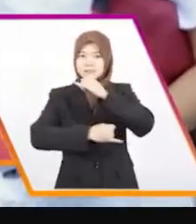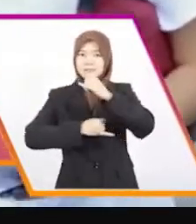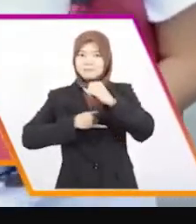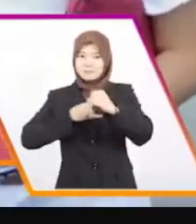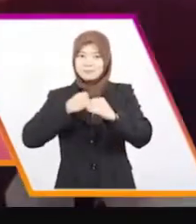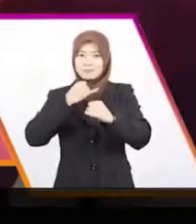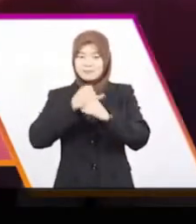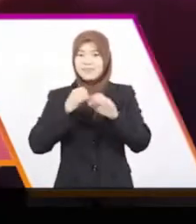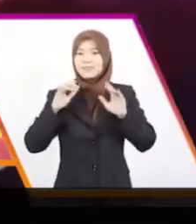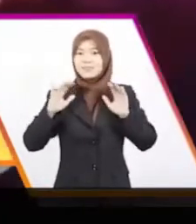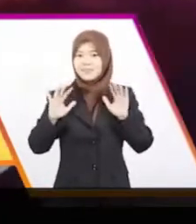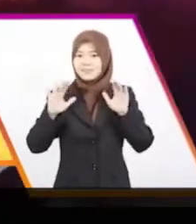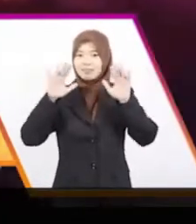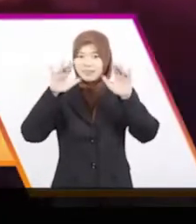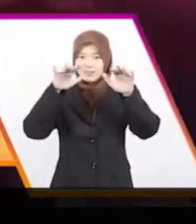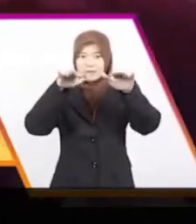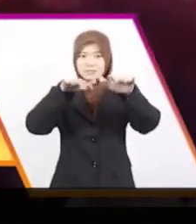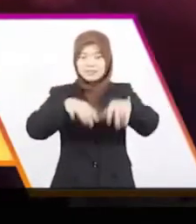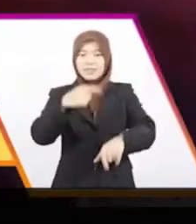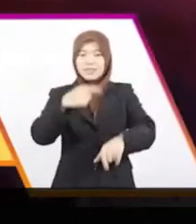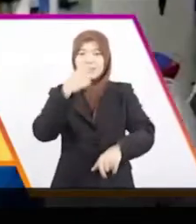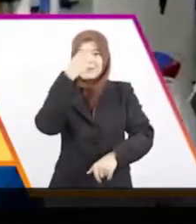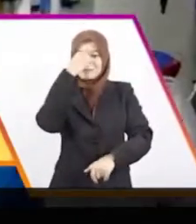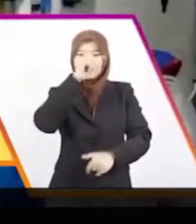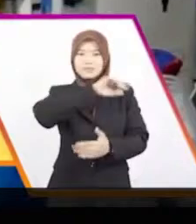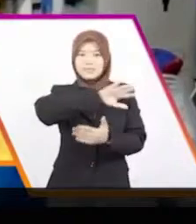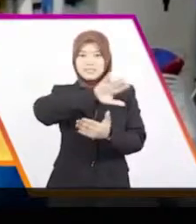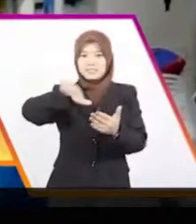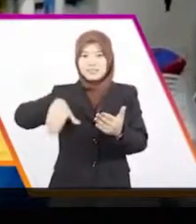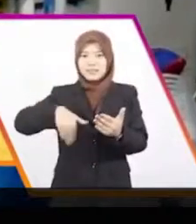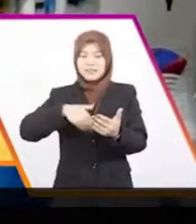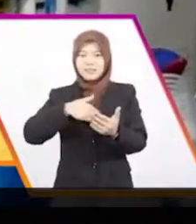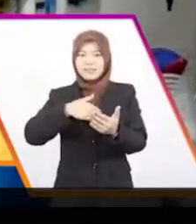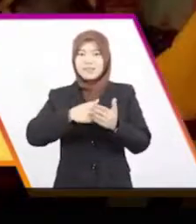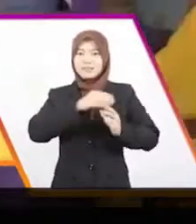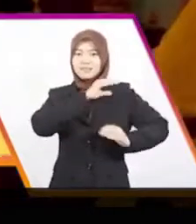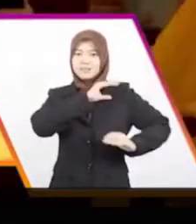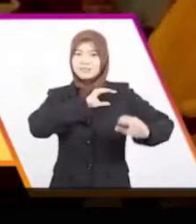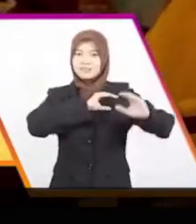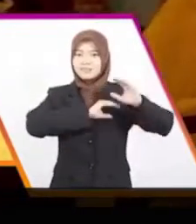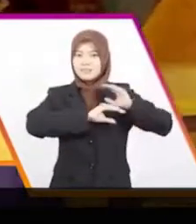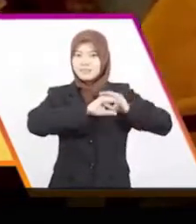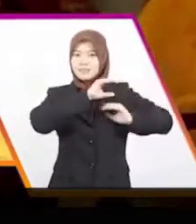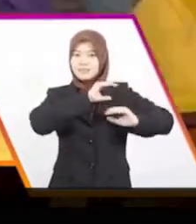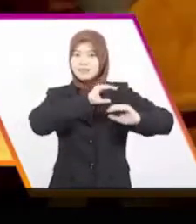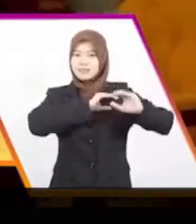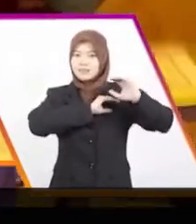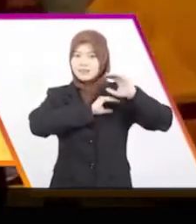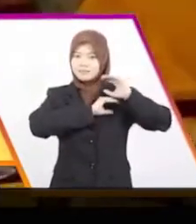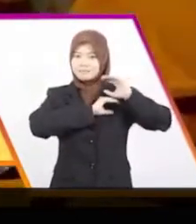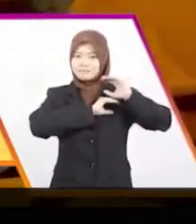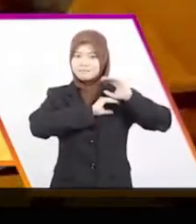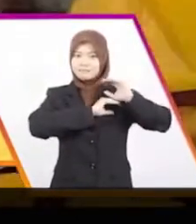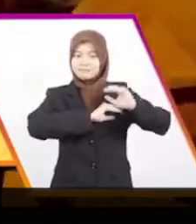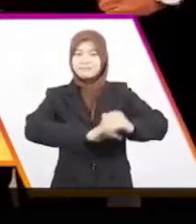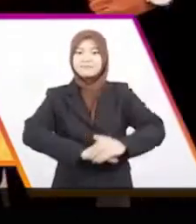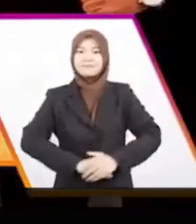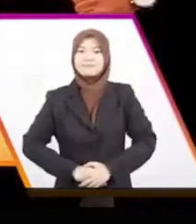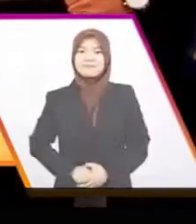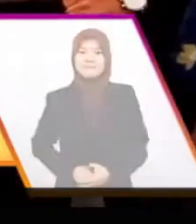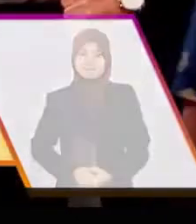jadi tumpuan antara bangsa untuk segala cita-cita.